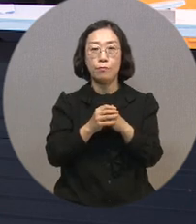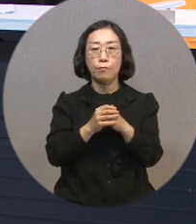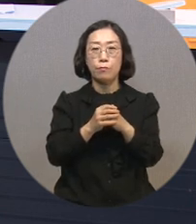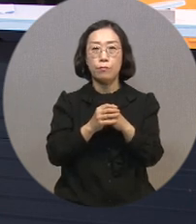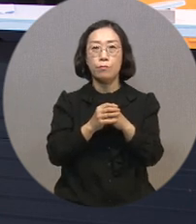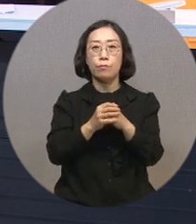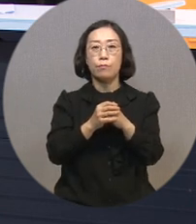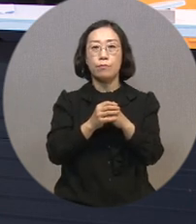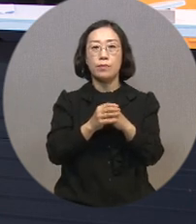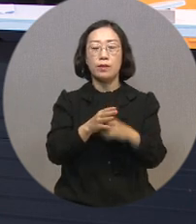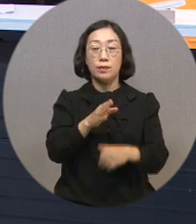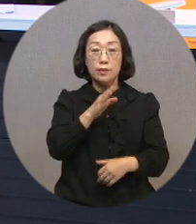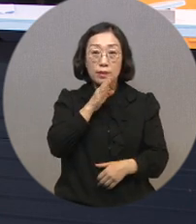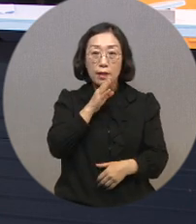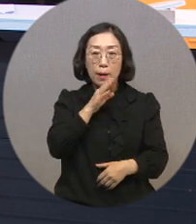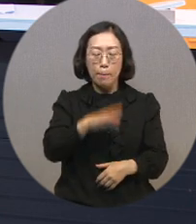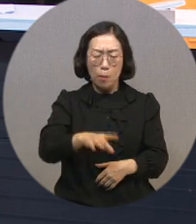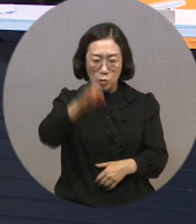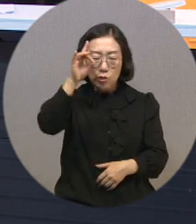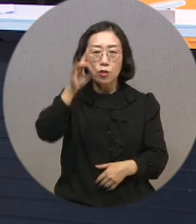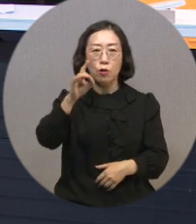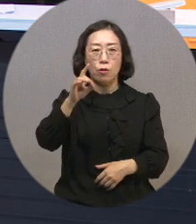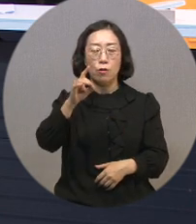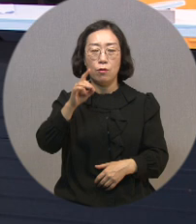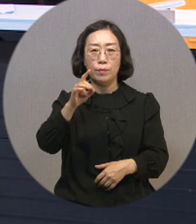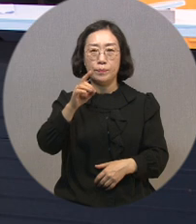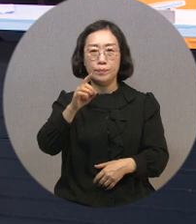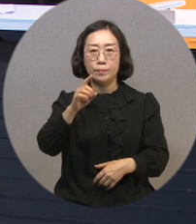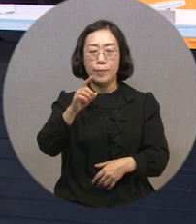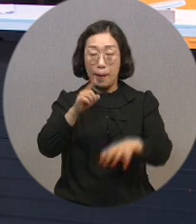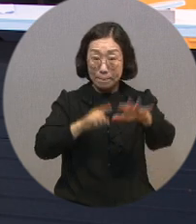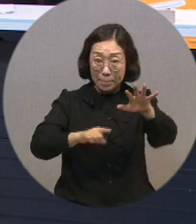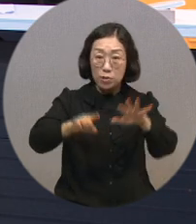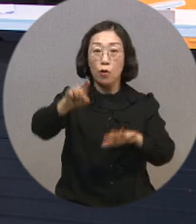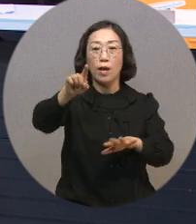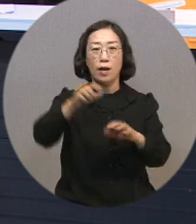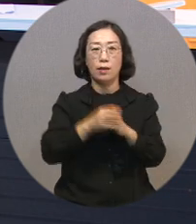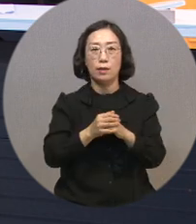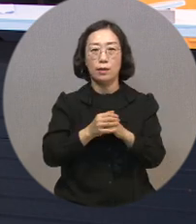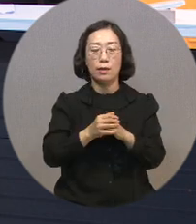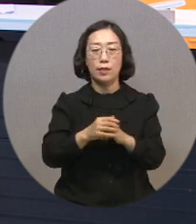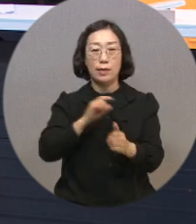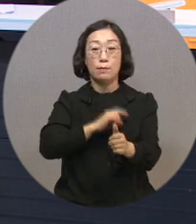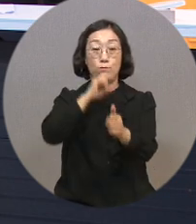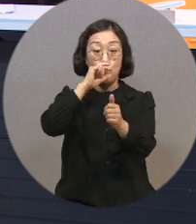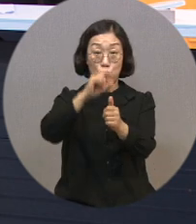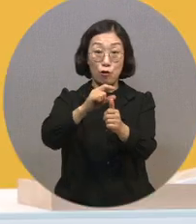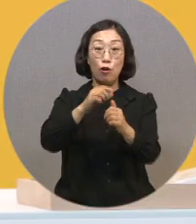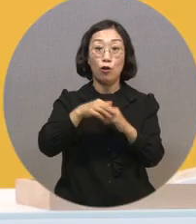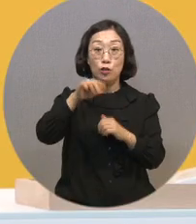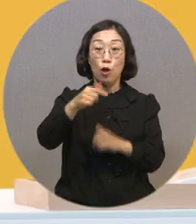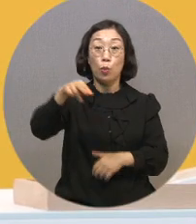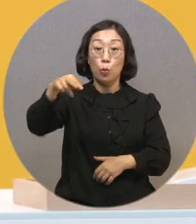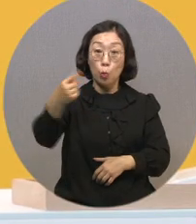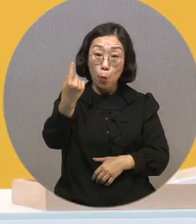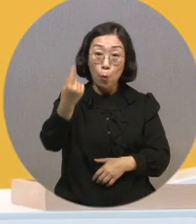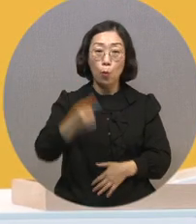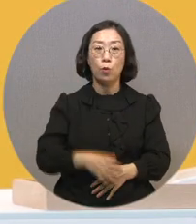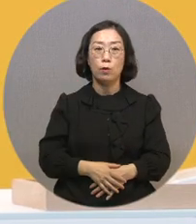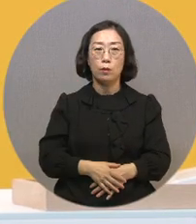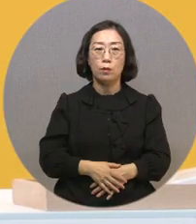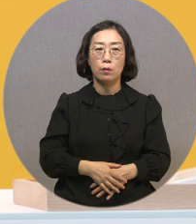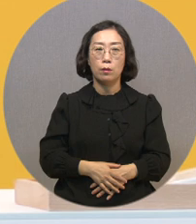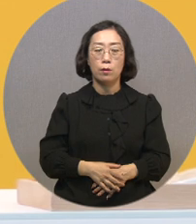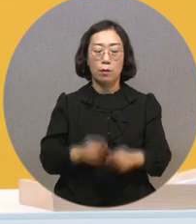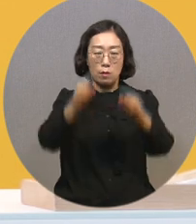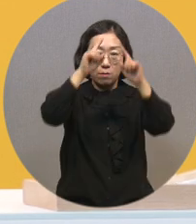이 정말 선도학급 혹은 선진학급 우리가 이렇게 명칭을 붙여가지고 하는데 이 학생들에 대해서는